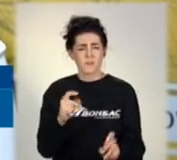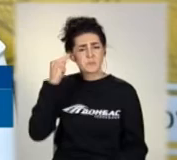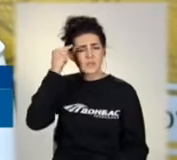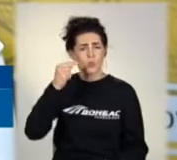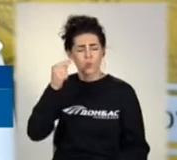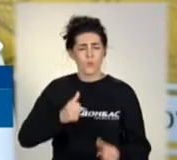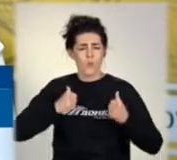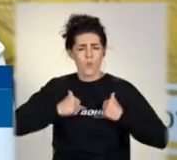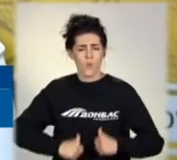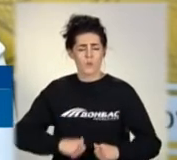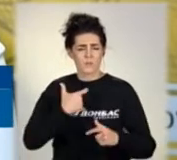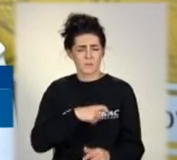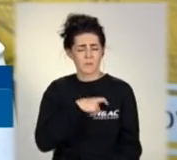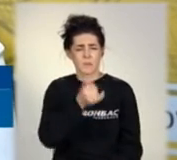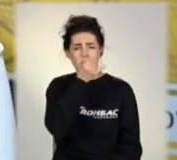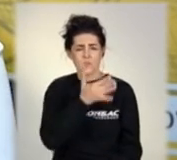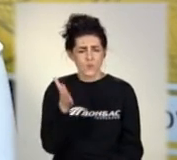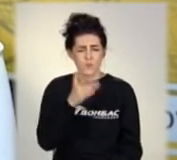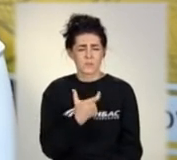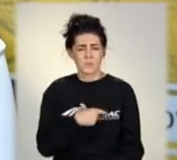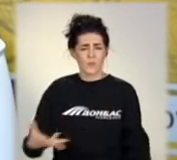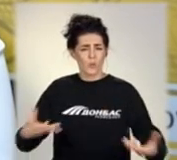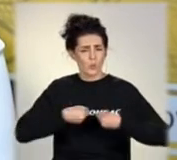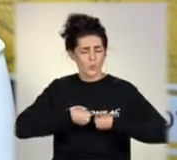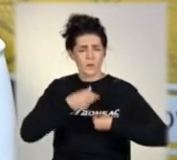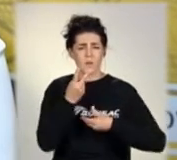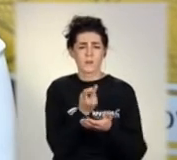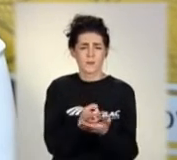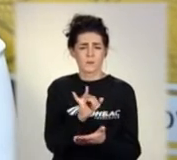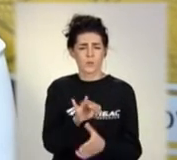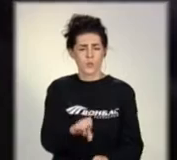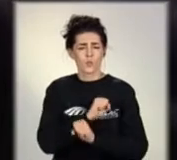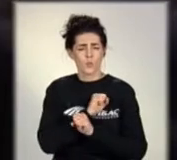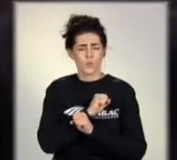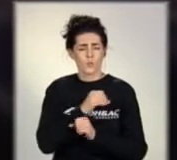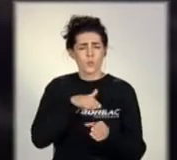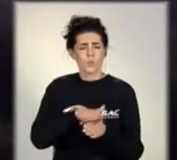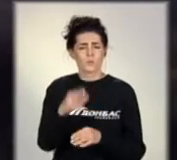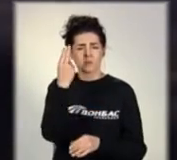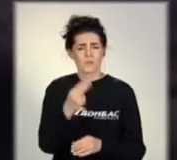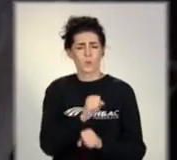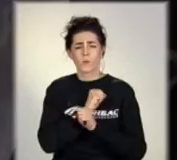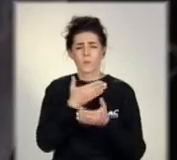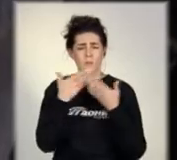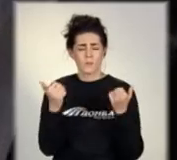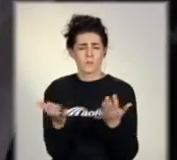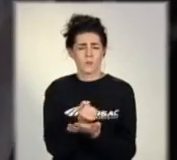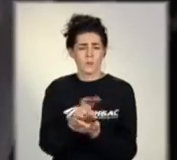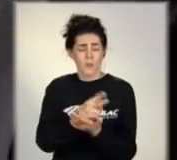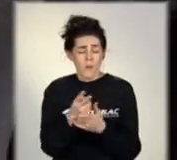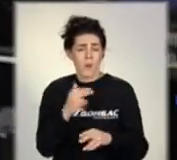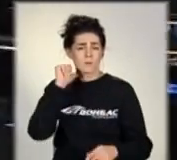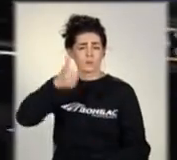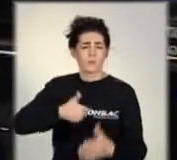может расслабляться, да, то есть человек не может лечь и отдохнуть. То есть он полноценно не отдыхает, соответственно, в свой следующий день